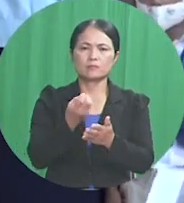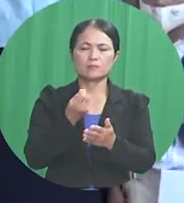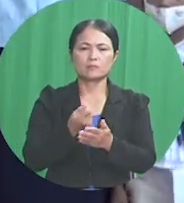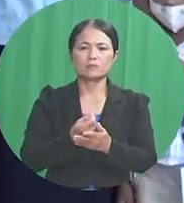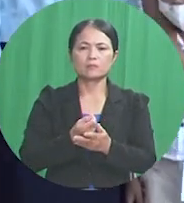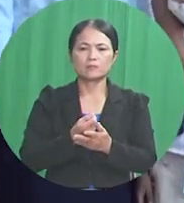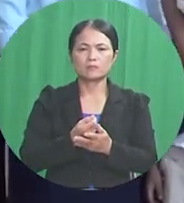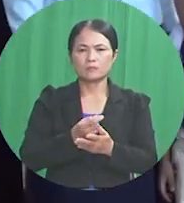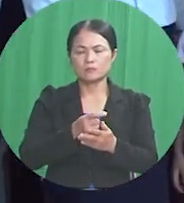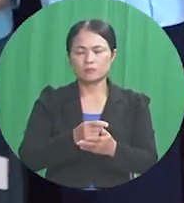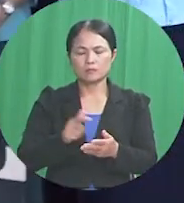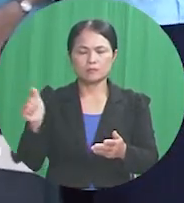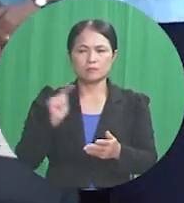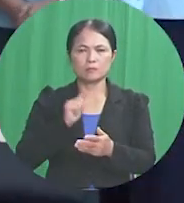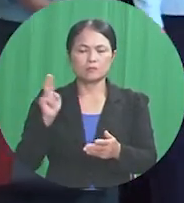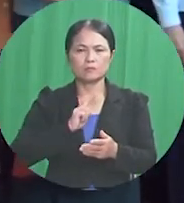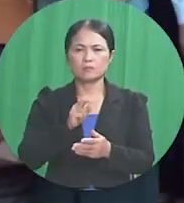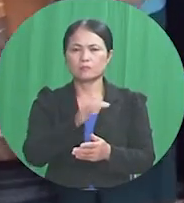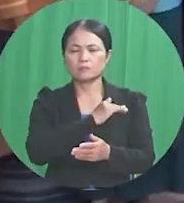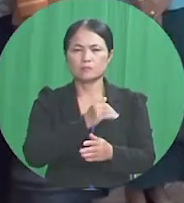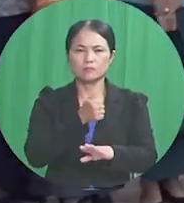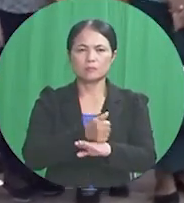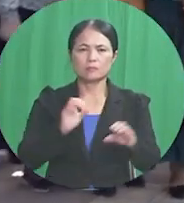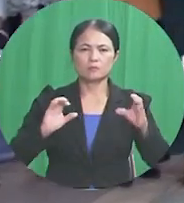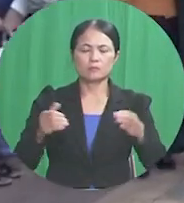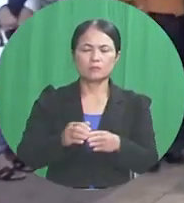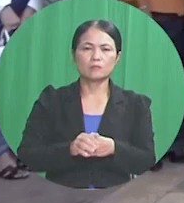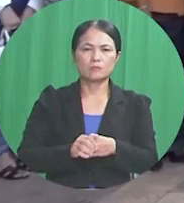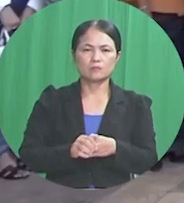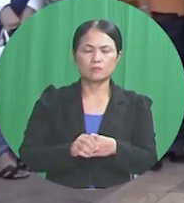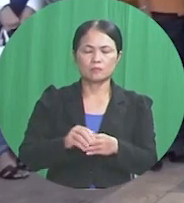าปีสำนักโลกเอียงปิสัตอาแกนิยุกรมหนรัฐี